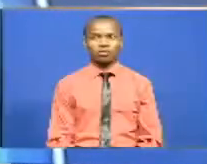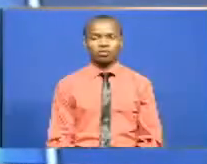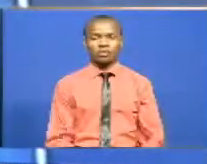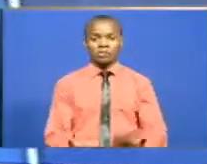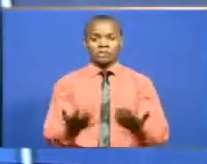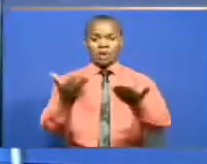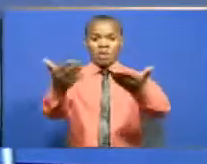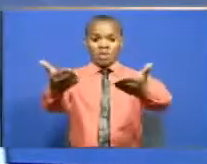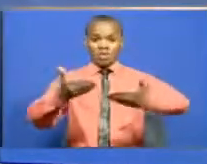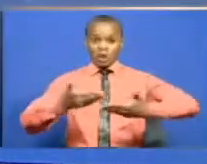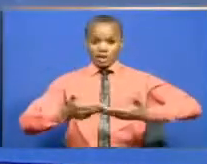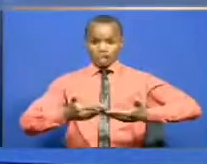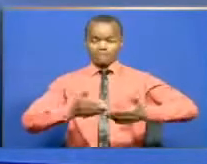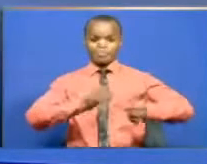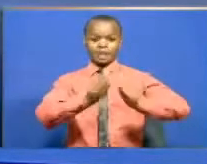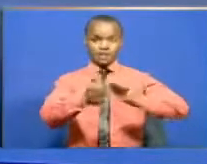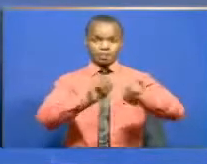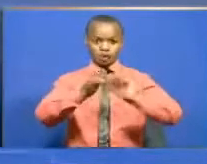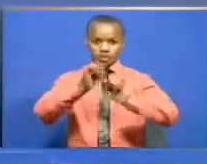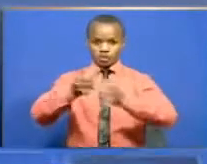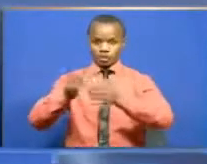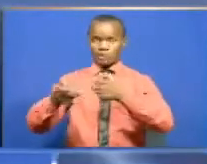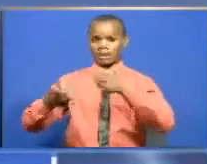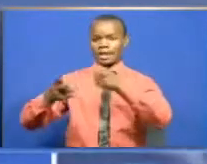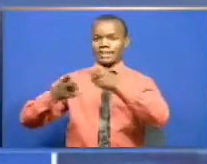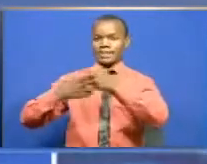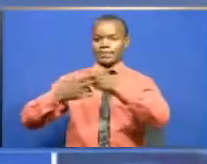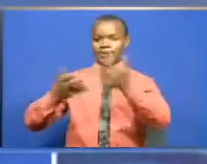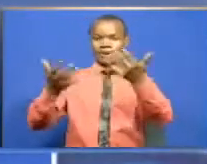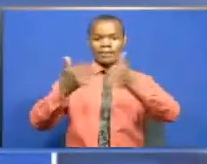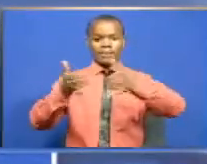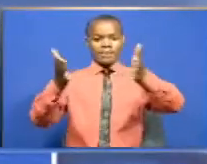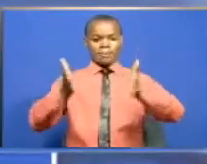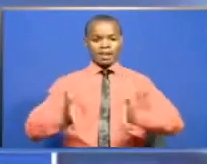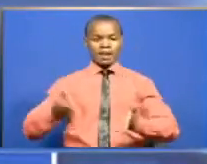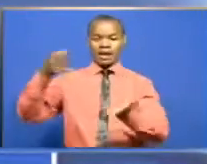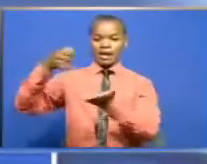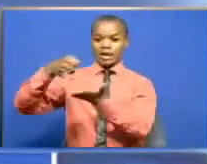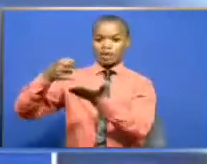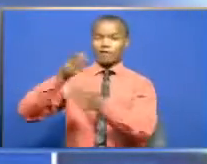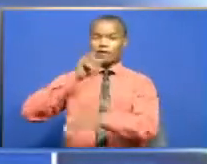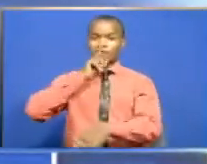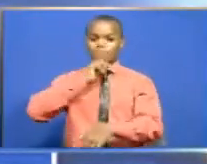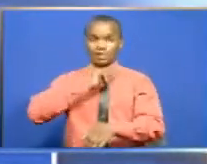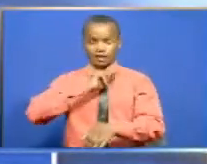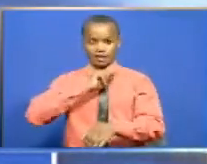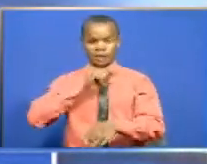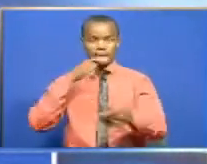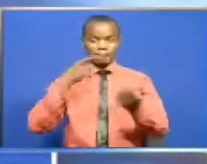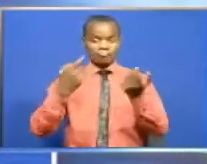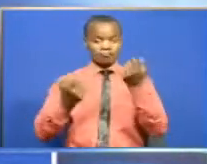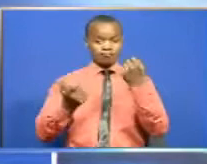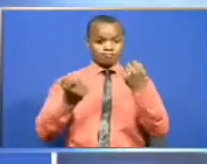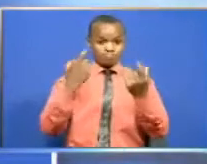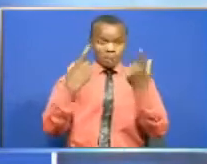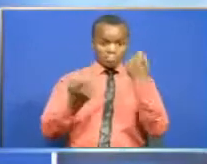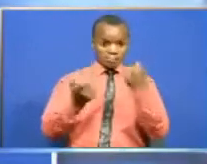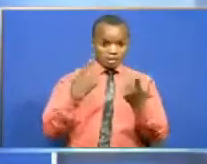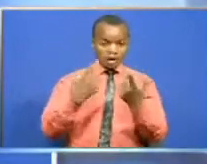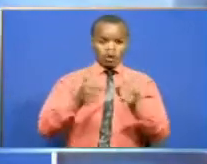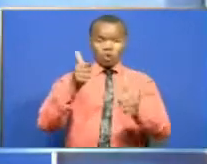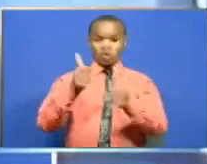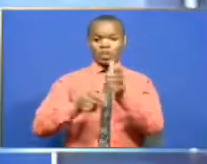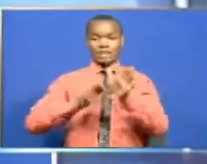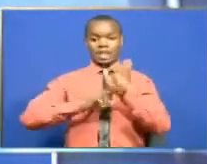Karibu sasa katika sporti ambapo wachezaji saba wakulipwa wamejumuishwa katika timu ya taifa ya mchezo wa mpira wa kikapu itakayowakilisha